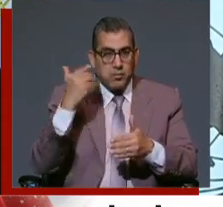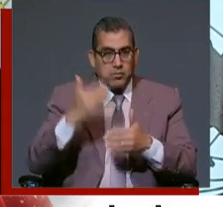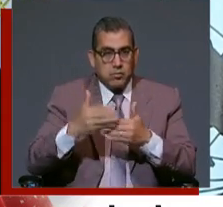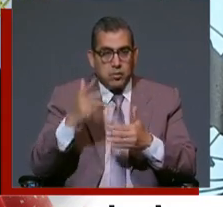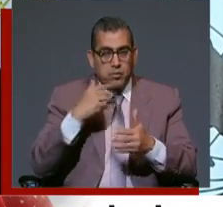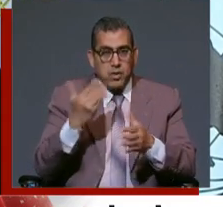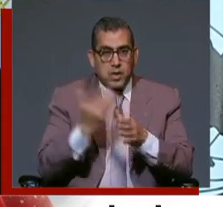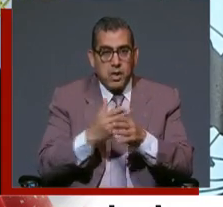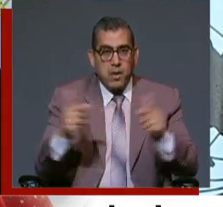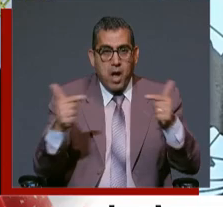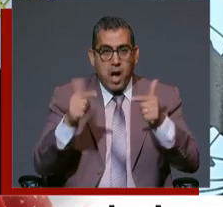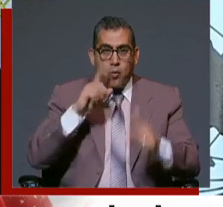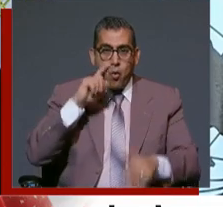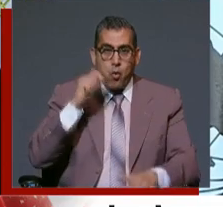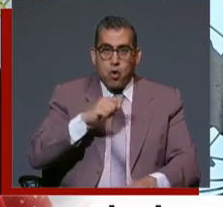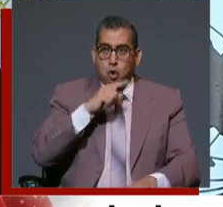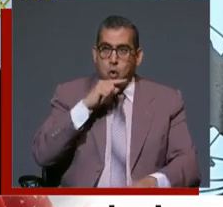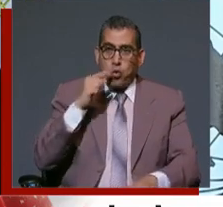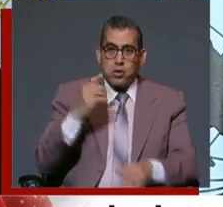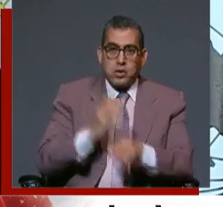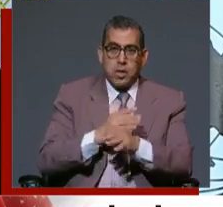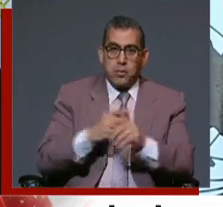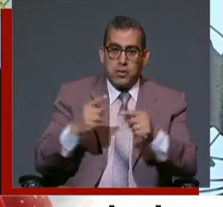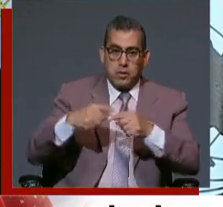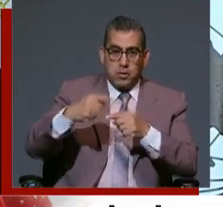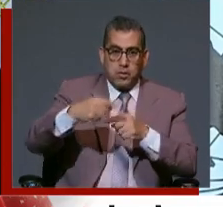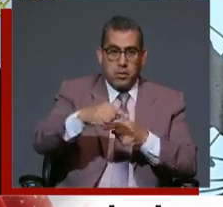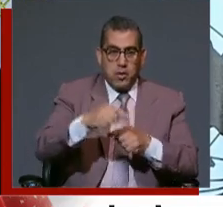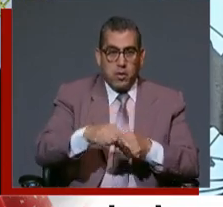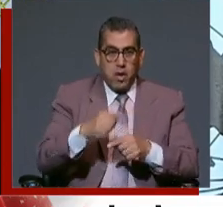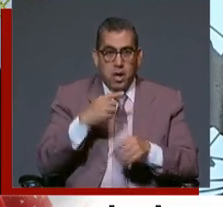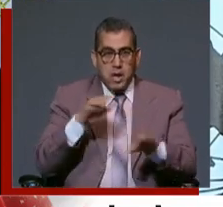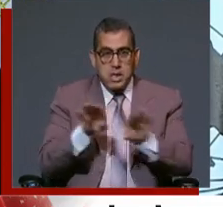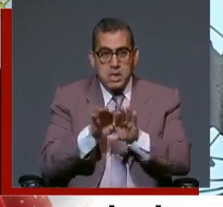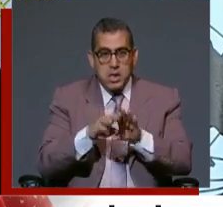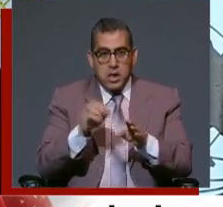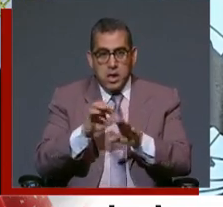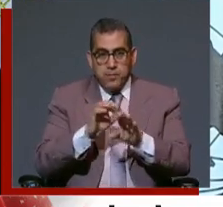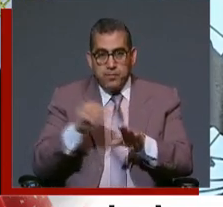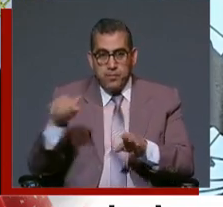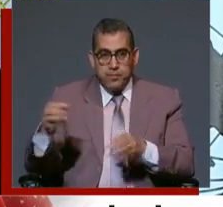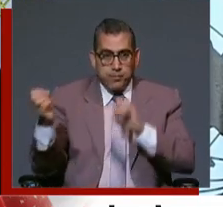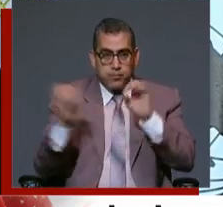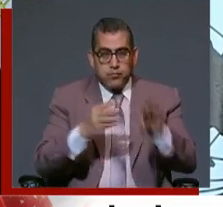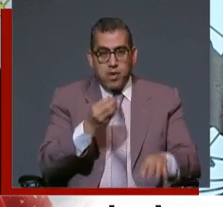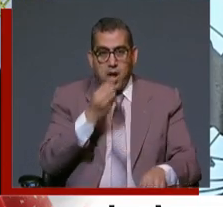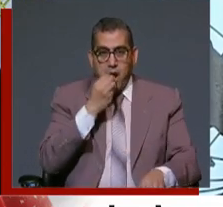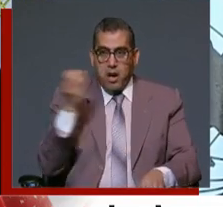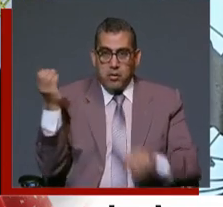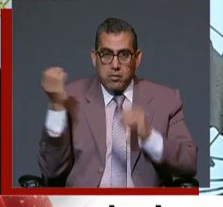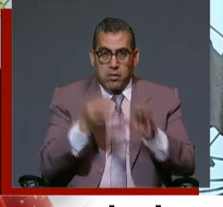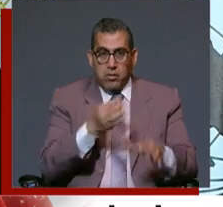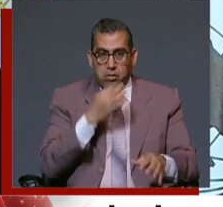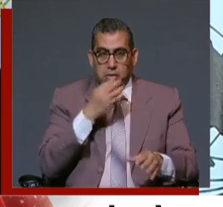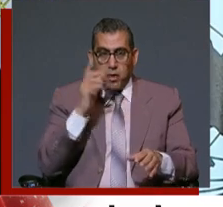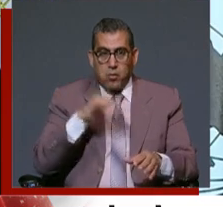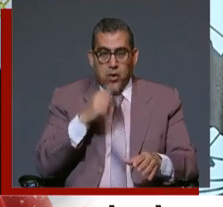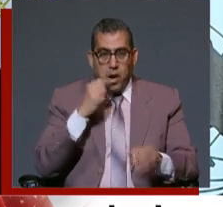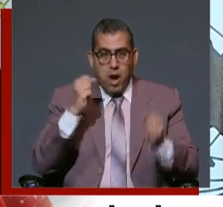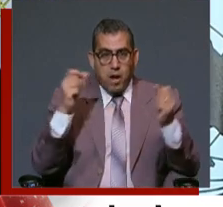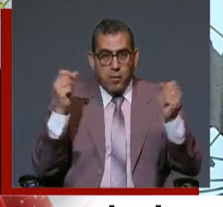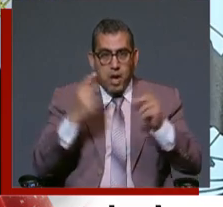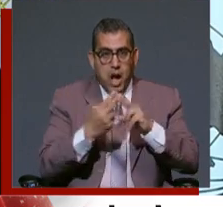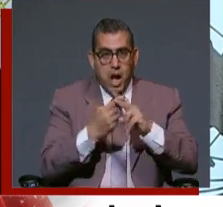الحرب في أوكرانيا على الحبوب والموارد الغذائية وعلى موارد الطاقة